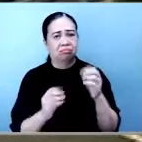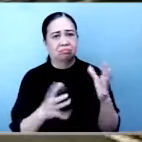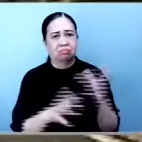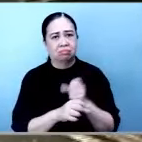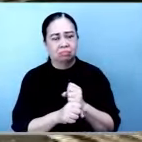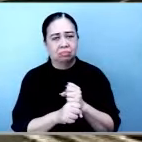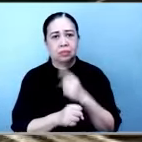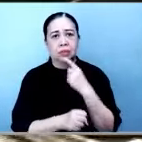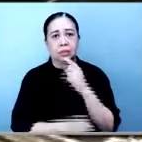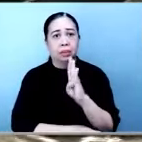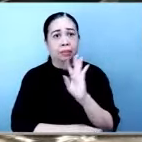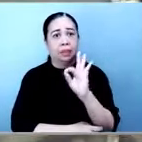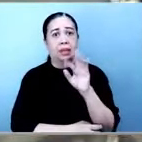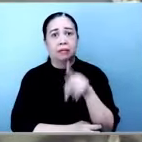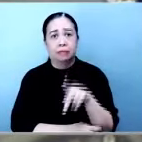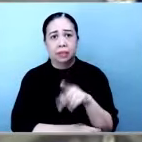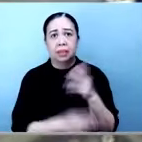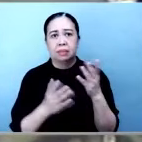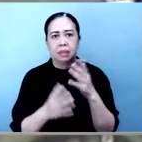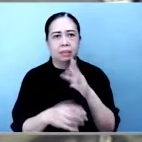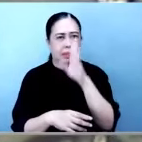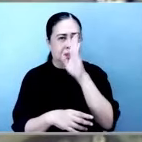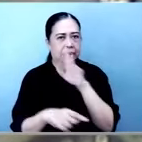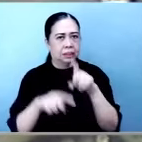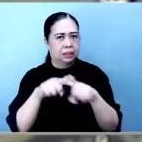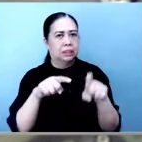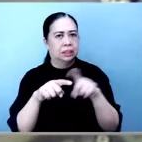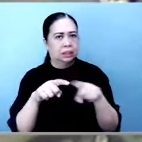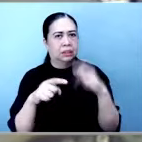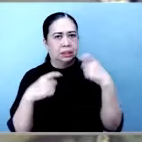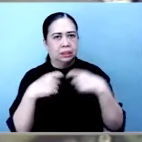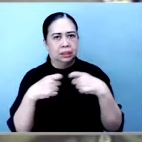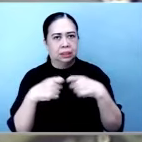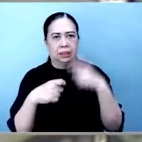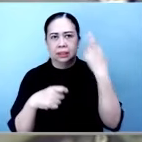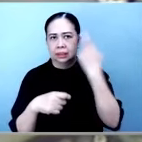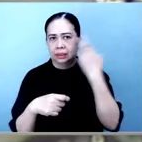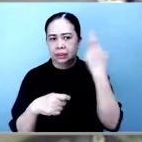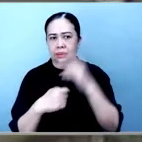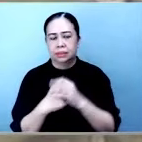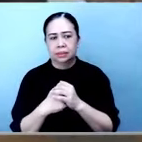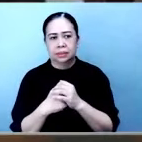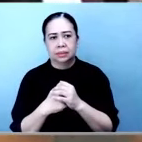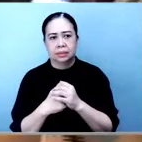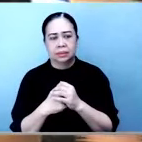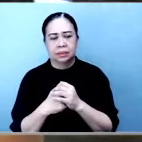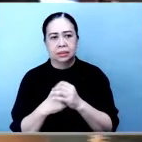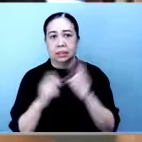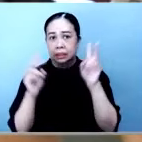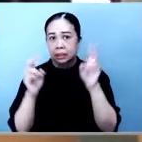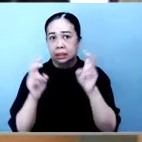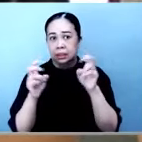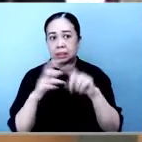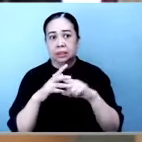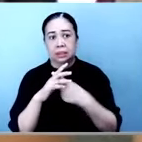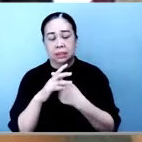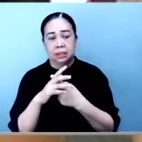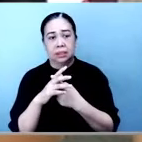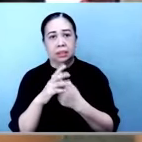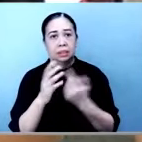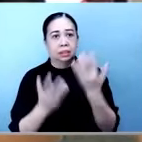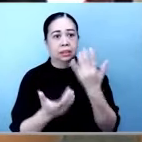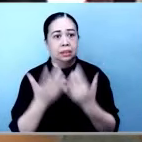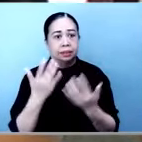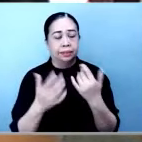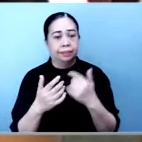Fire Protection, posibleng faulty electrical wiring ang dahilan ng sunog. Allegedly po, nagsimula po ang sunog natin dito